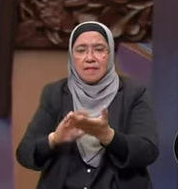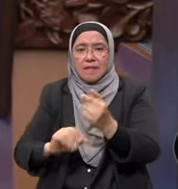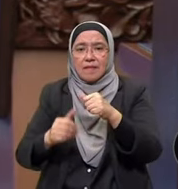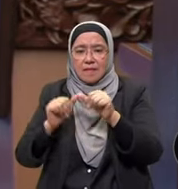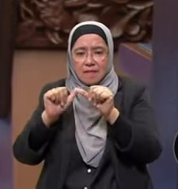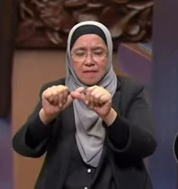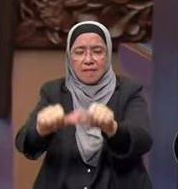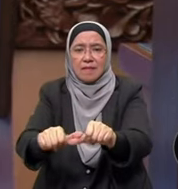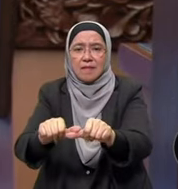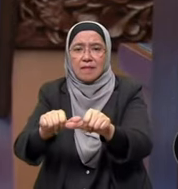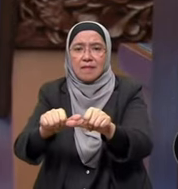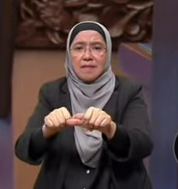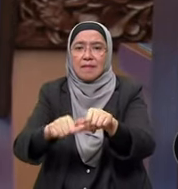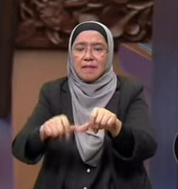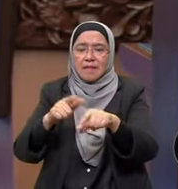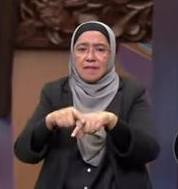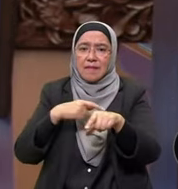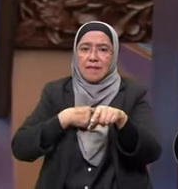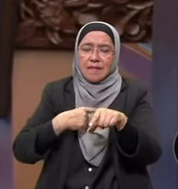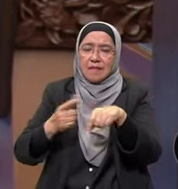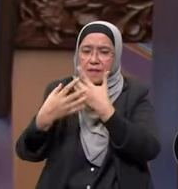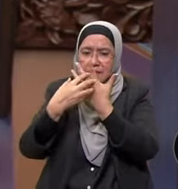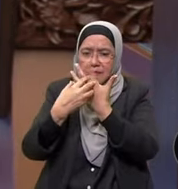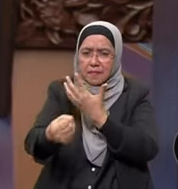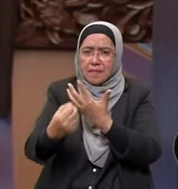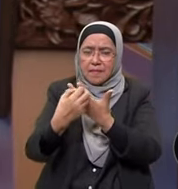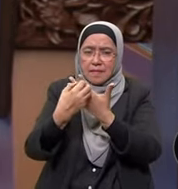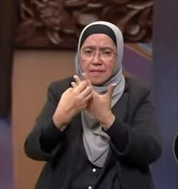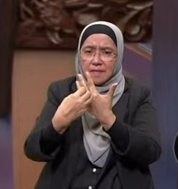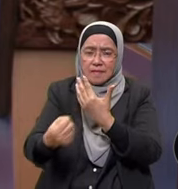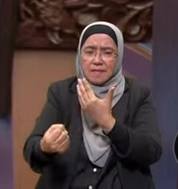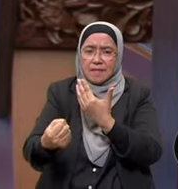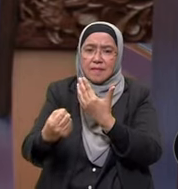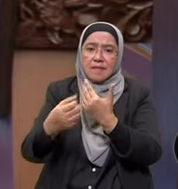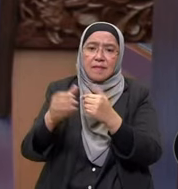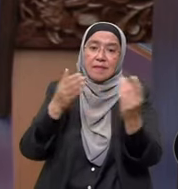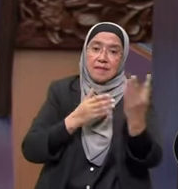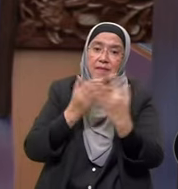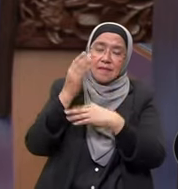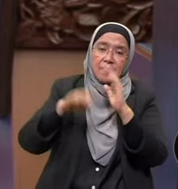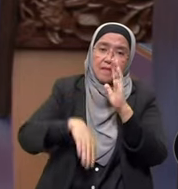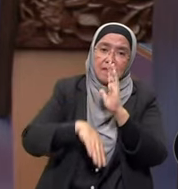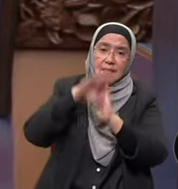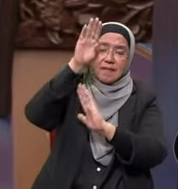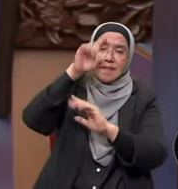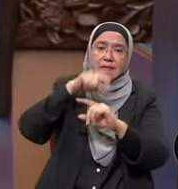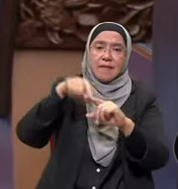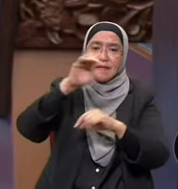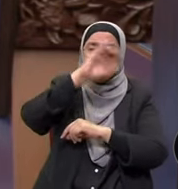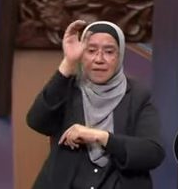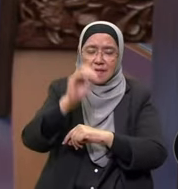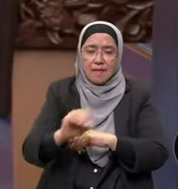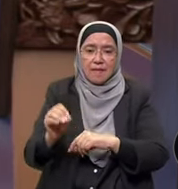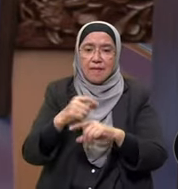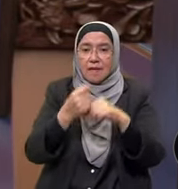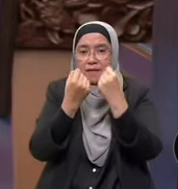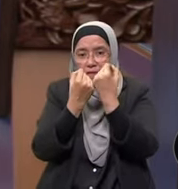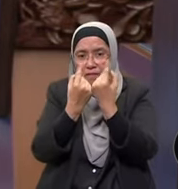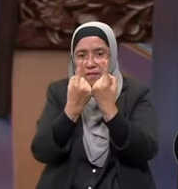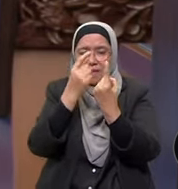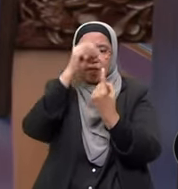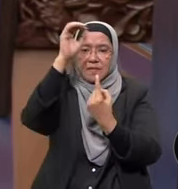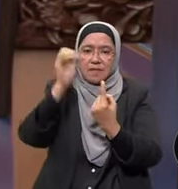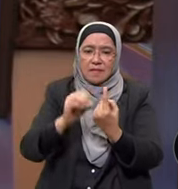memilih untuk mencarum melebihi kadar caruman berkanun share pekerja iaitu per pada bila-bila masa